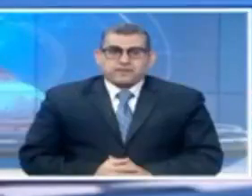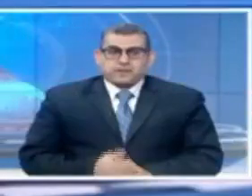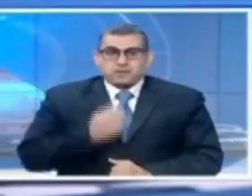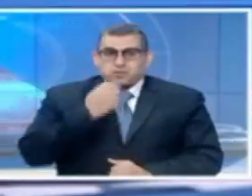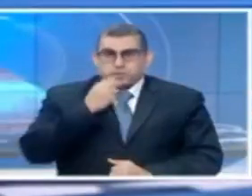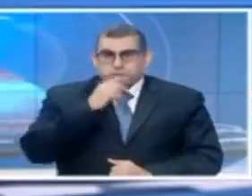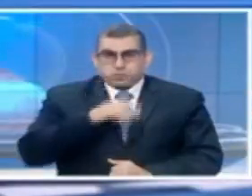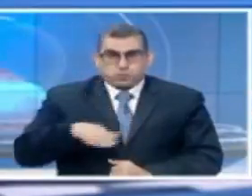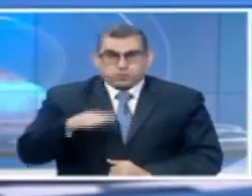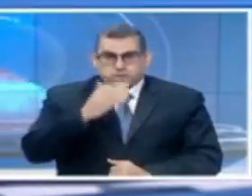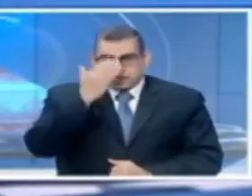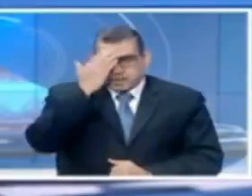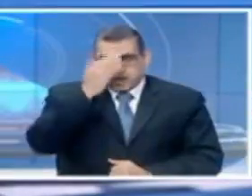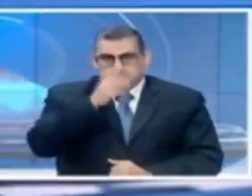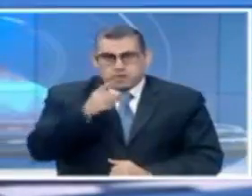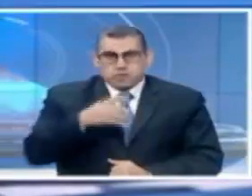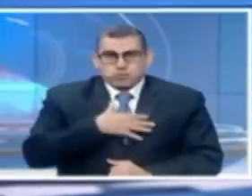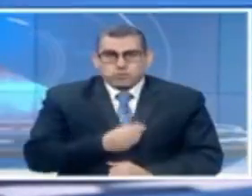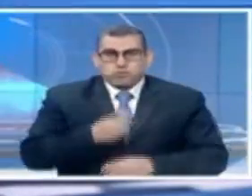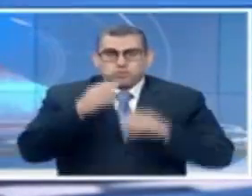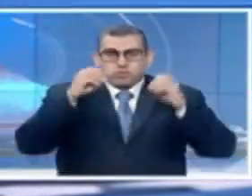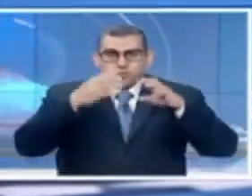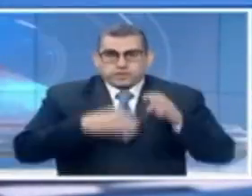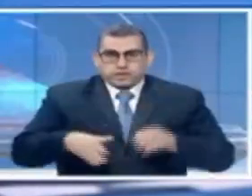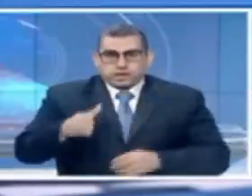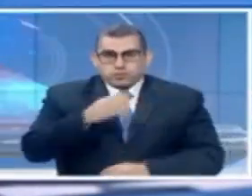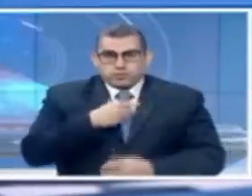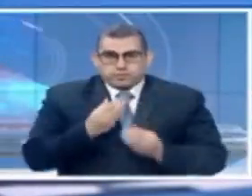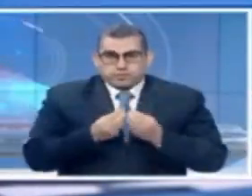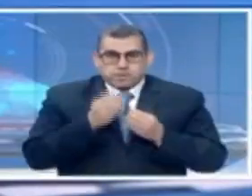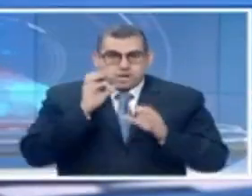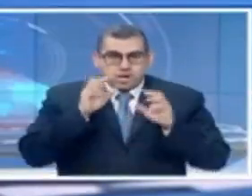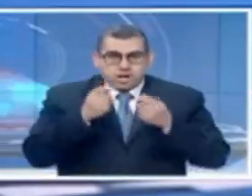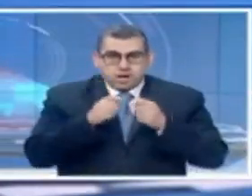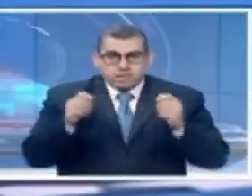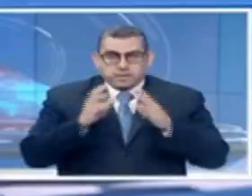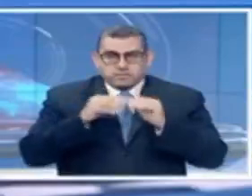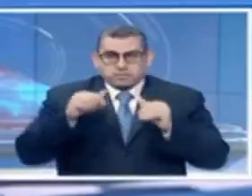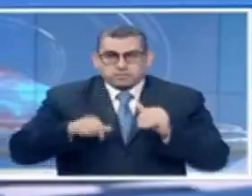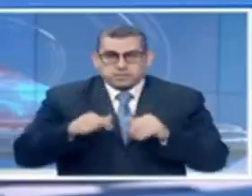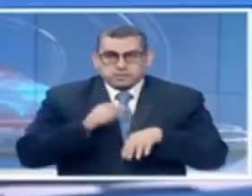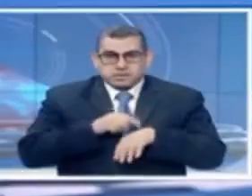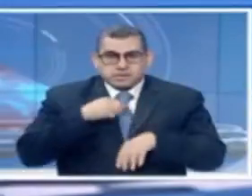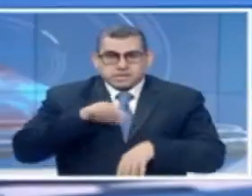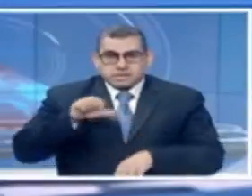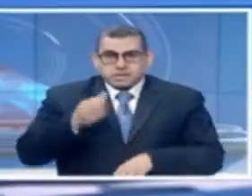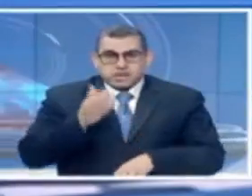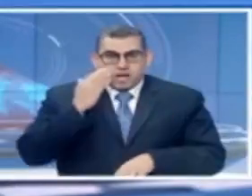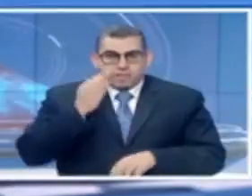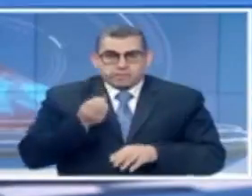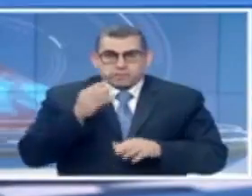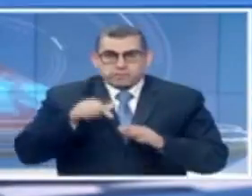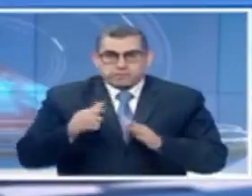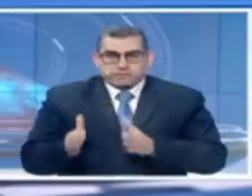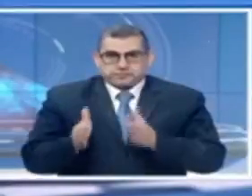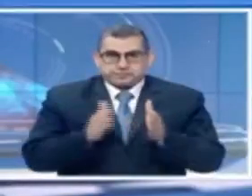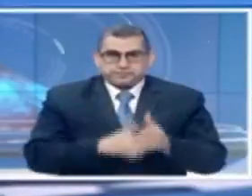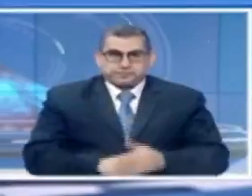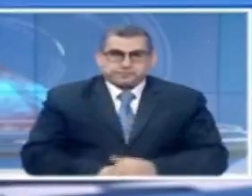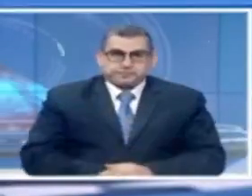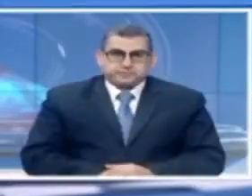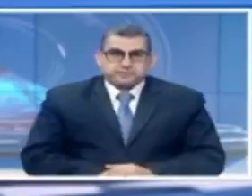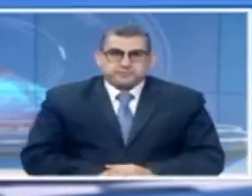السيدة والسادة، السلام عليكم ورحمة الله وبركاته. نحييكم من التلفزيون المصري وإليكم موجز أخبار التاسعة